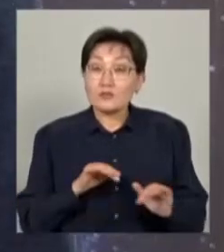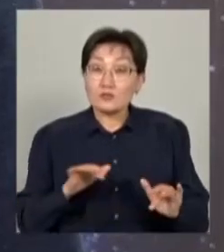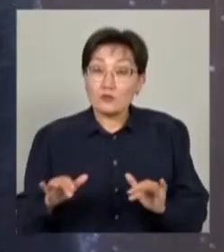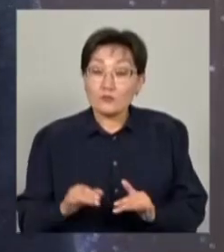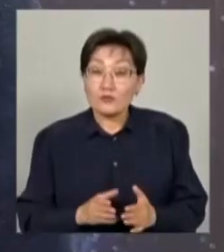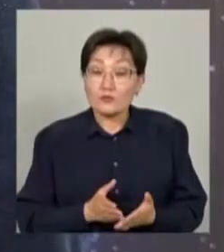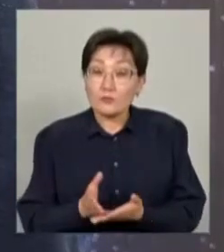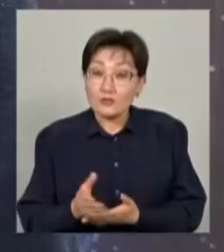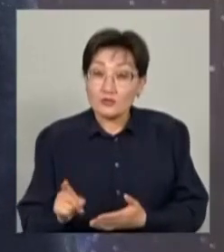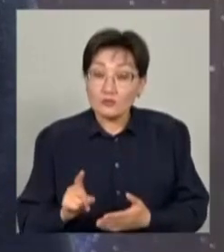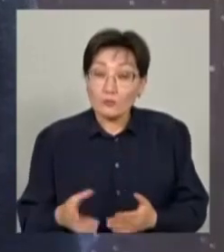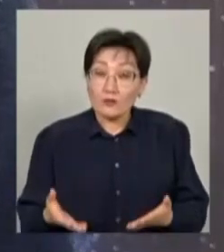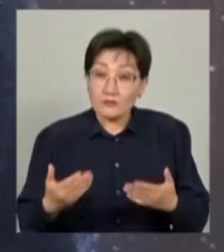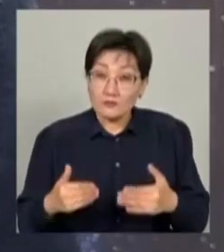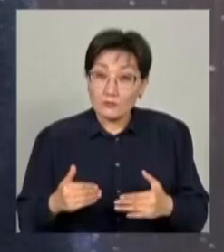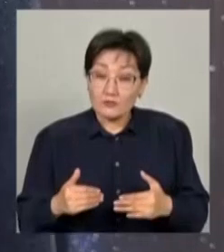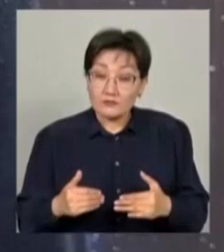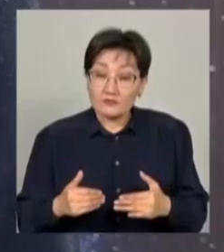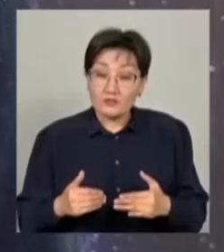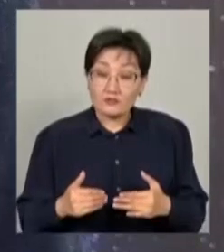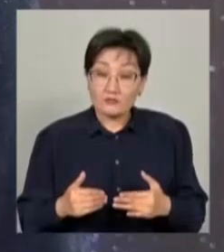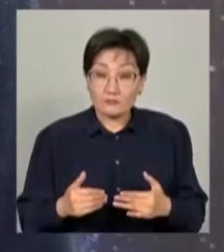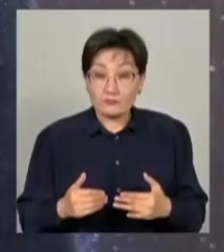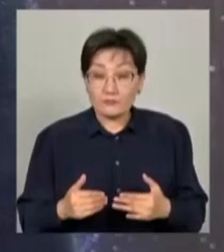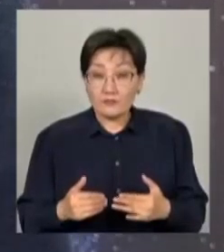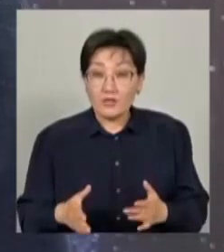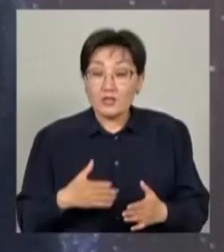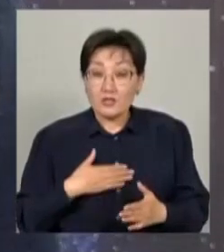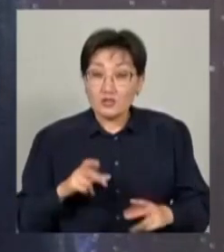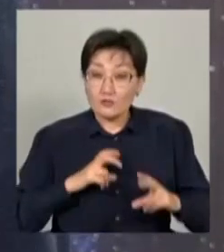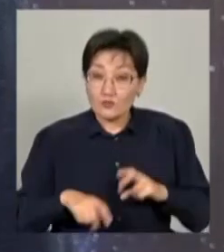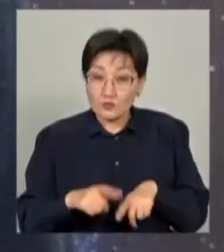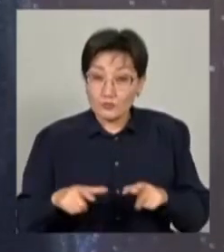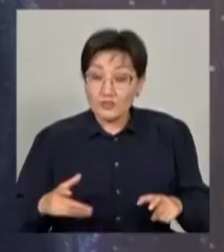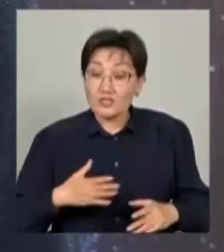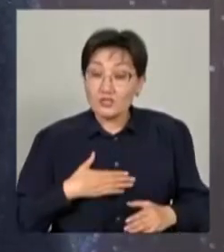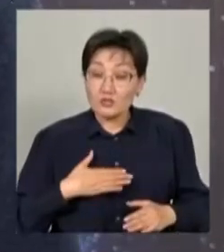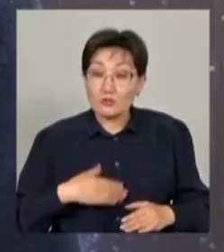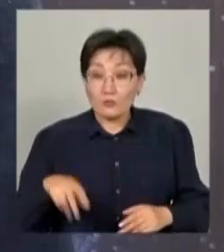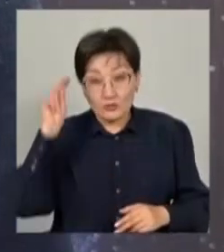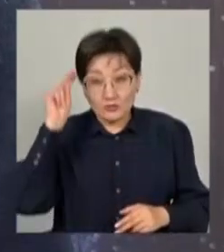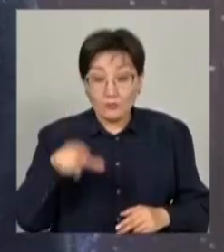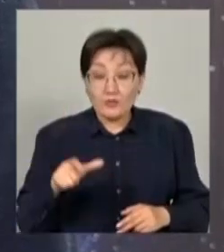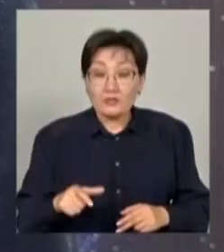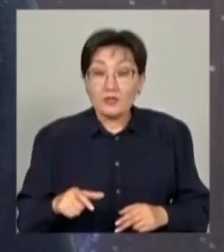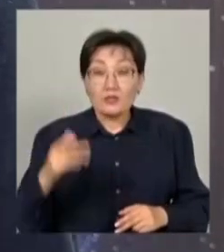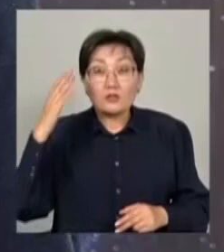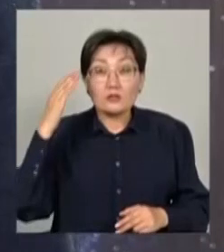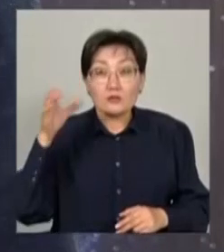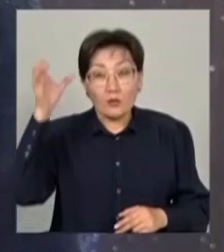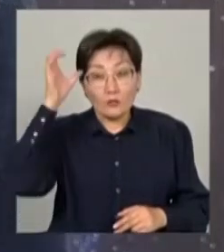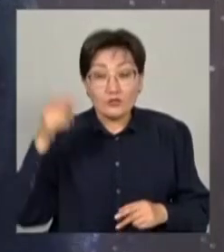нацелено то чтобы вовлечь так скажем вовлечь нашу студентов обучающих научные проекты